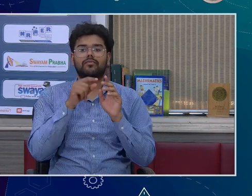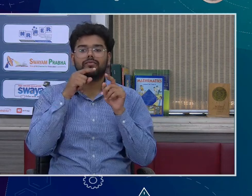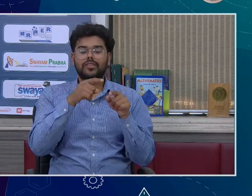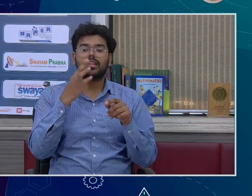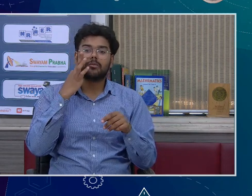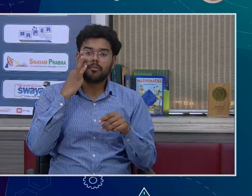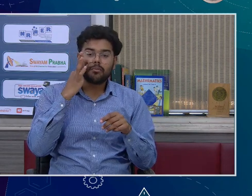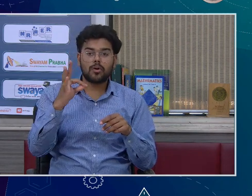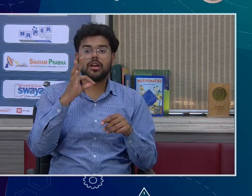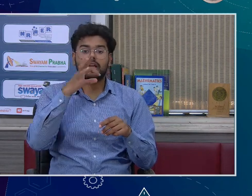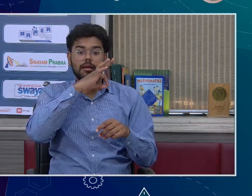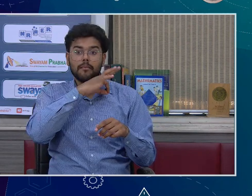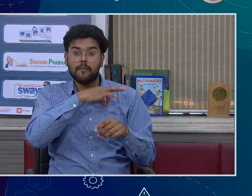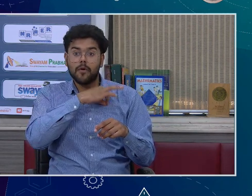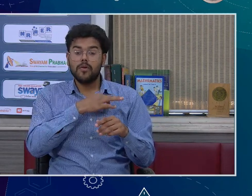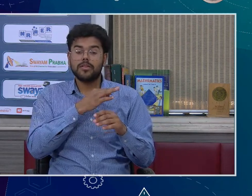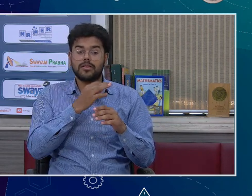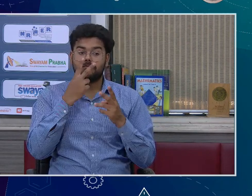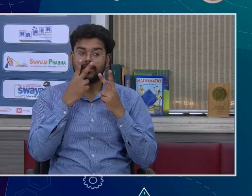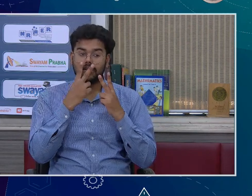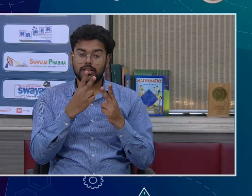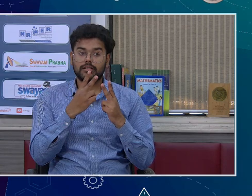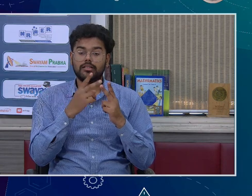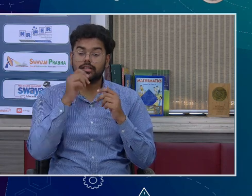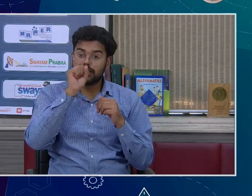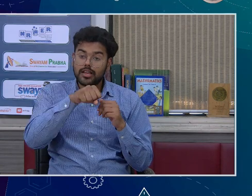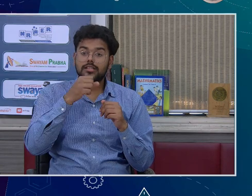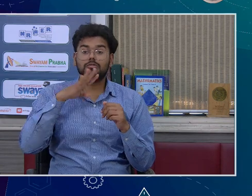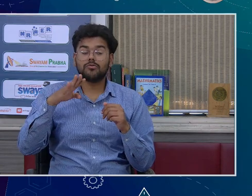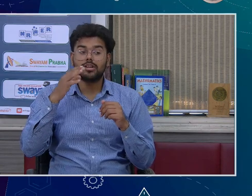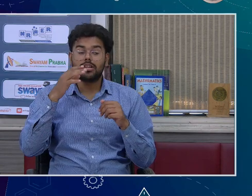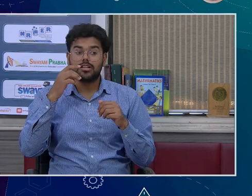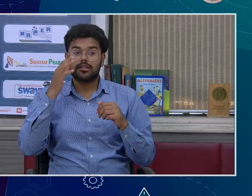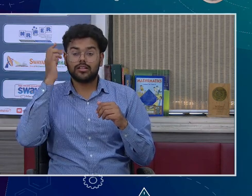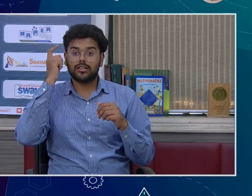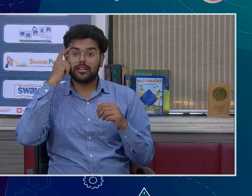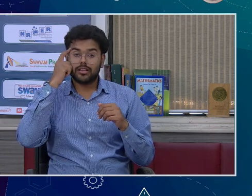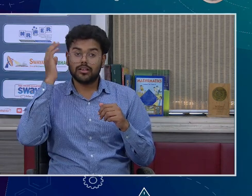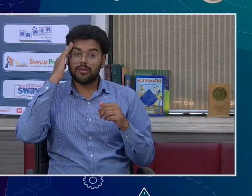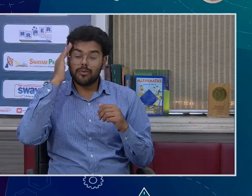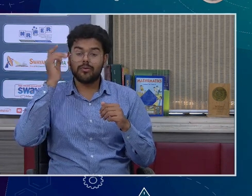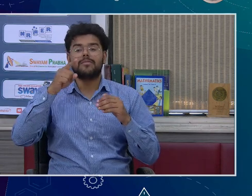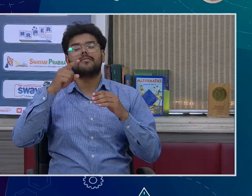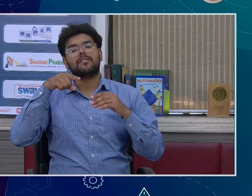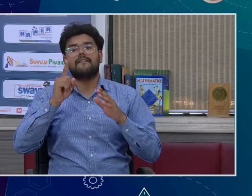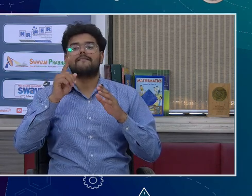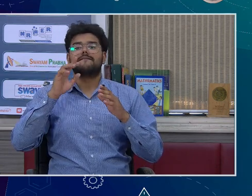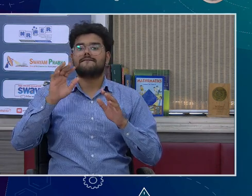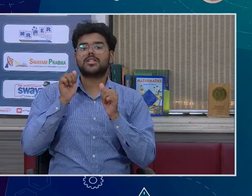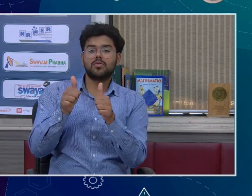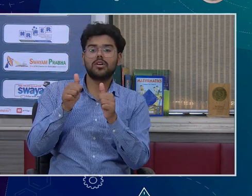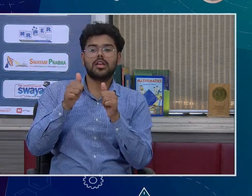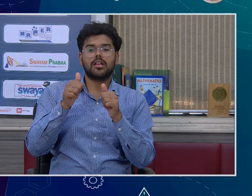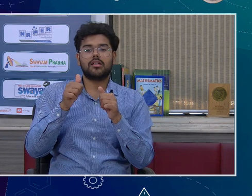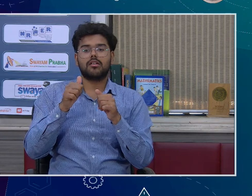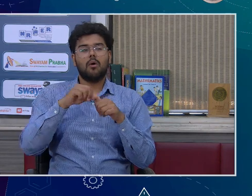इट इन अ पॉजिटिव मैनर ताकि वो बच्चे को लगे कि मैं ही सबसे अच्छा हूँ, मेरे में सब कुछ अच्छी चीज है. एंड दैट विल हेल्प हिम टू बिल्ड